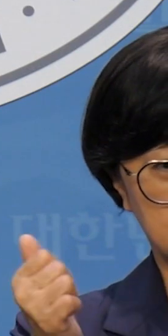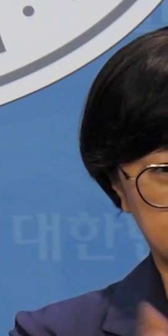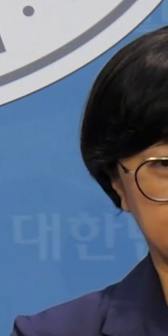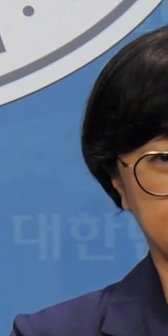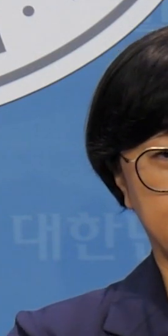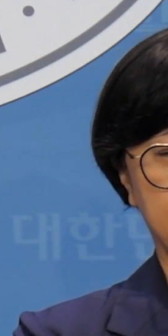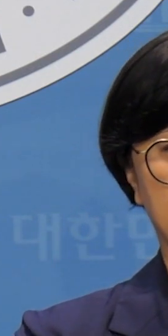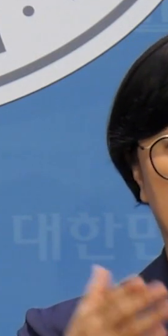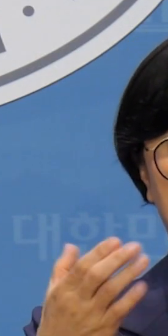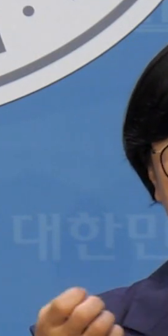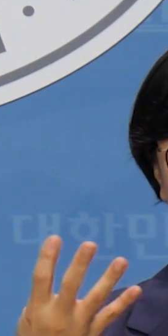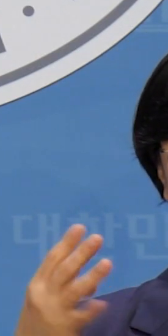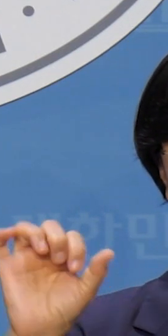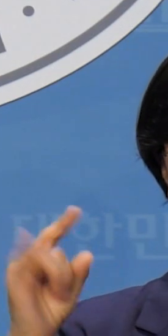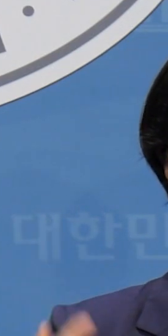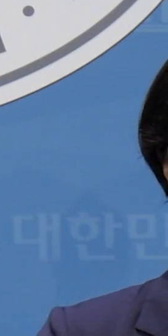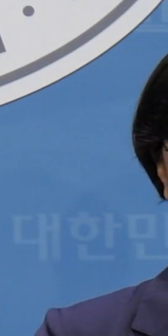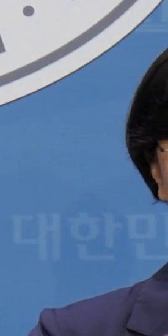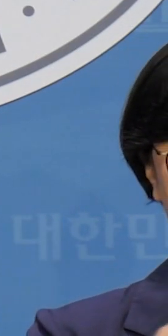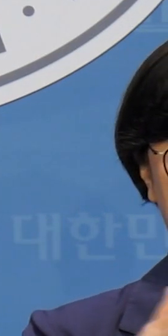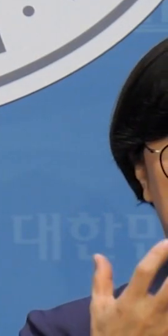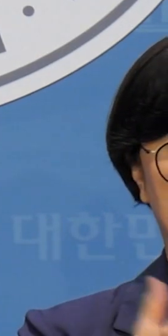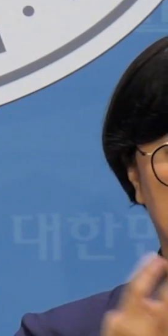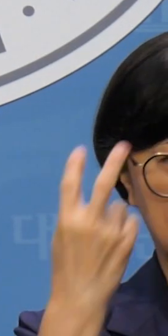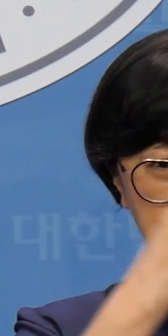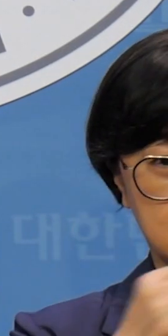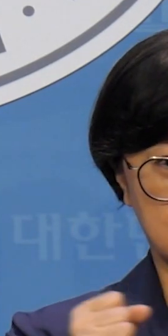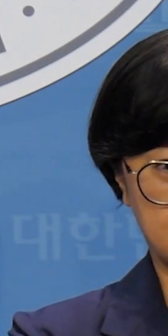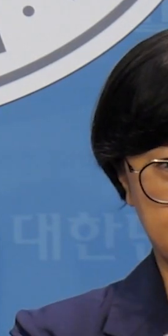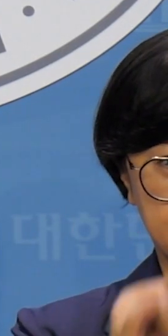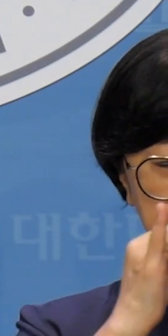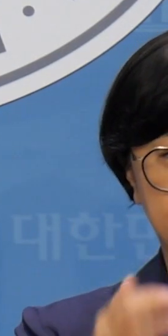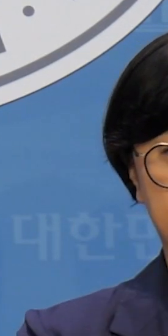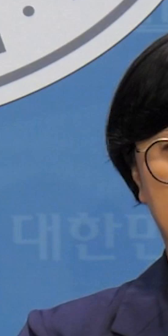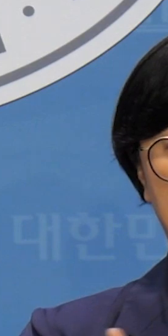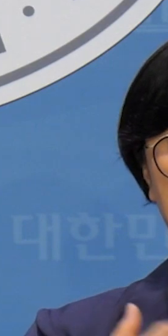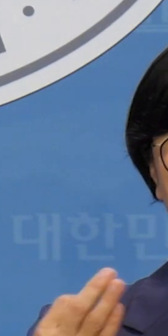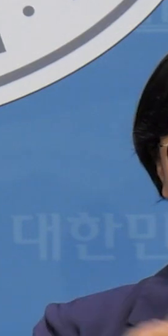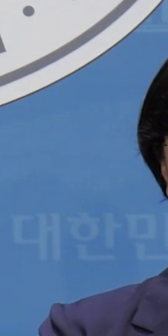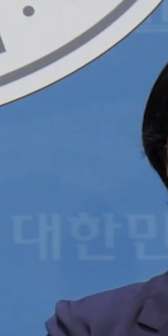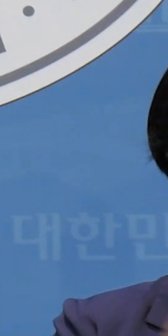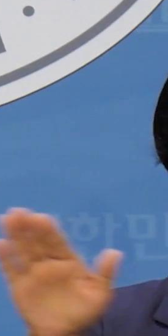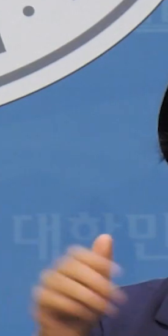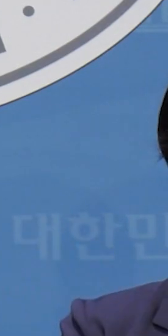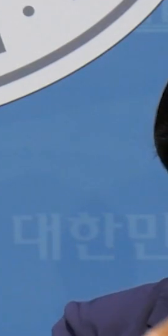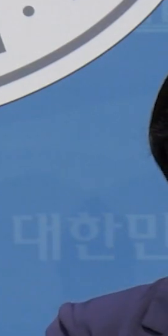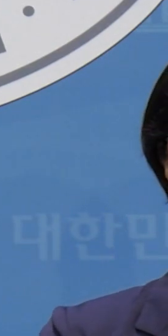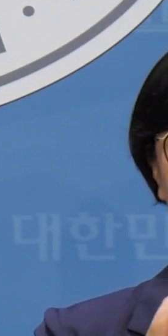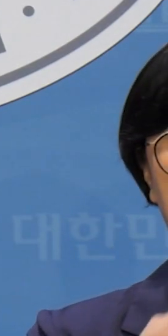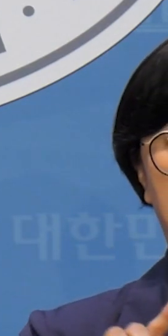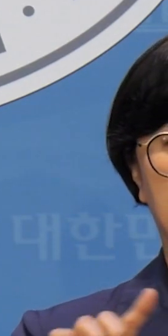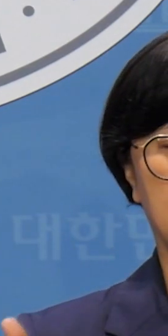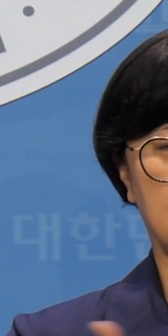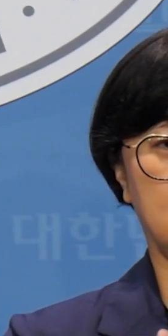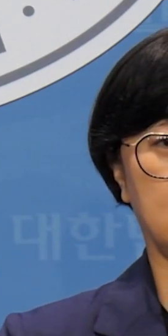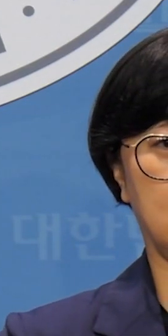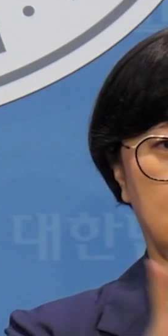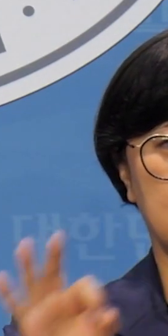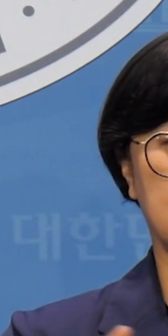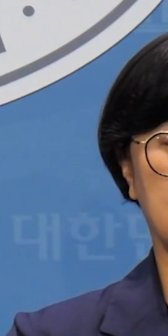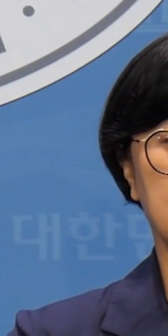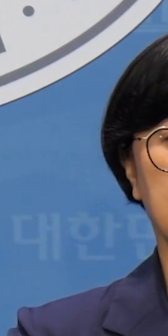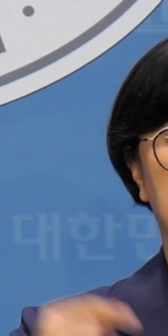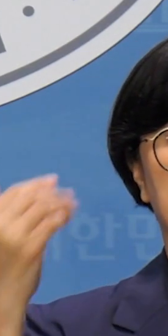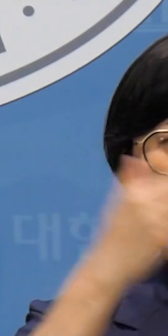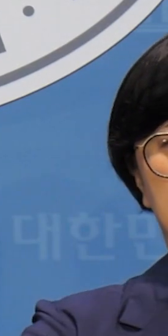무려 94회나 주택가격 통계를 조작했고 소득주도 성장이라는 말 같지도 않은 경제정책의 실패를 덮기